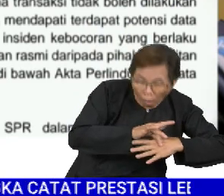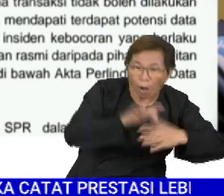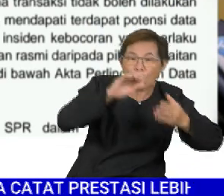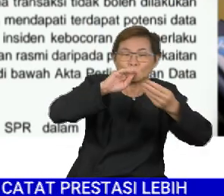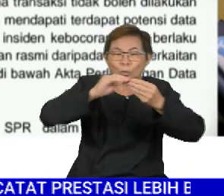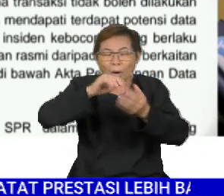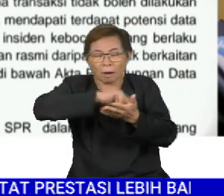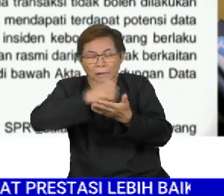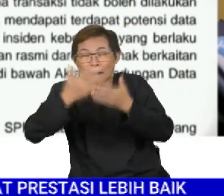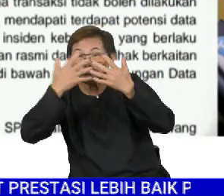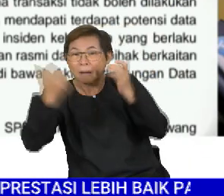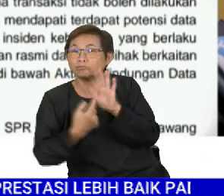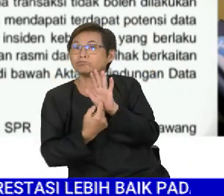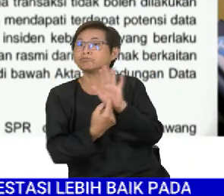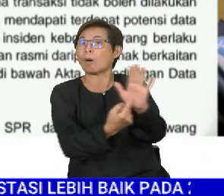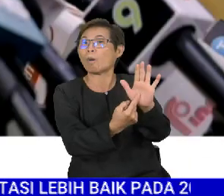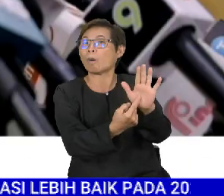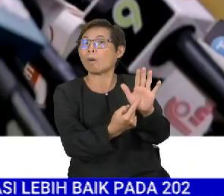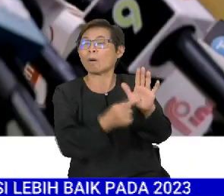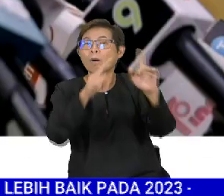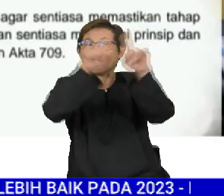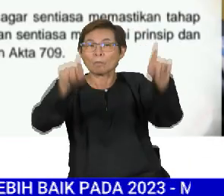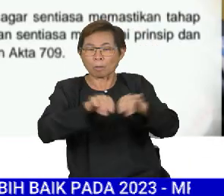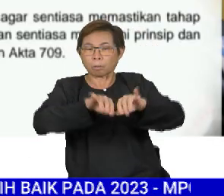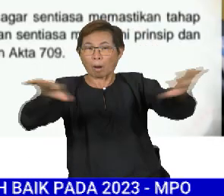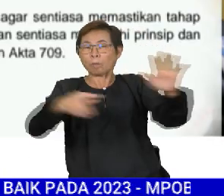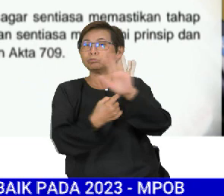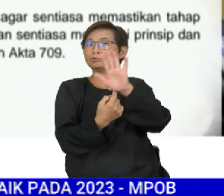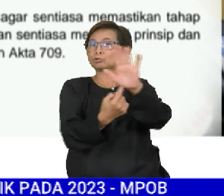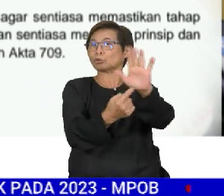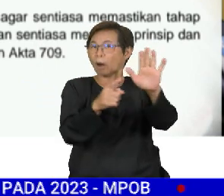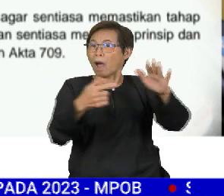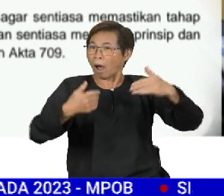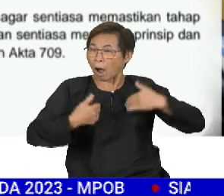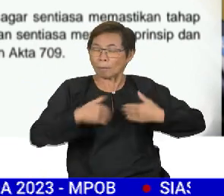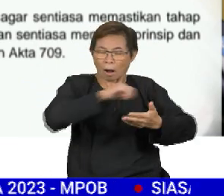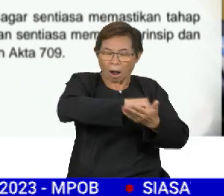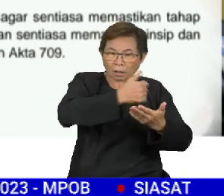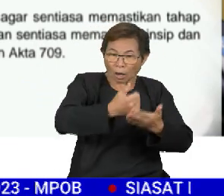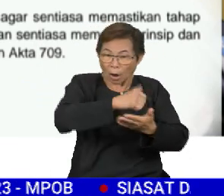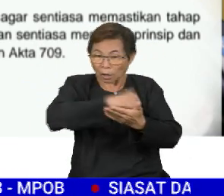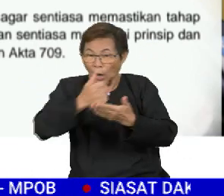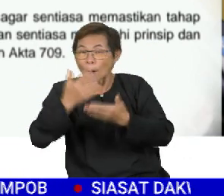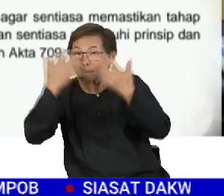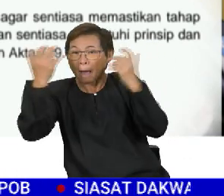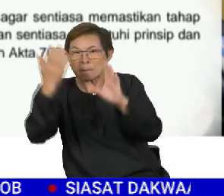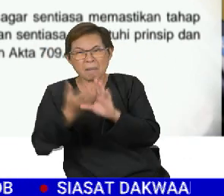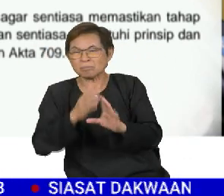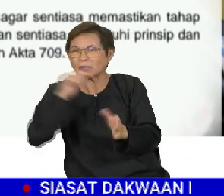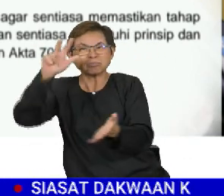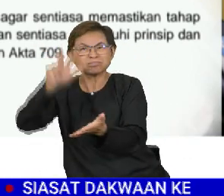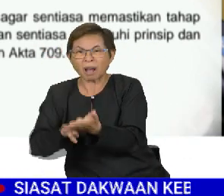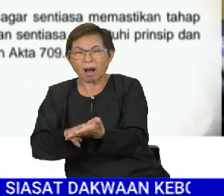nomor Ekon mebeng yang dipaparkan dalam laman sesama berkenaan mendapati bahwa account-ekor berkenalan adalah tidak sah